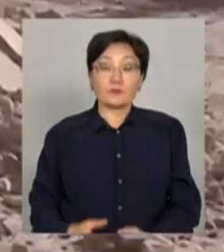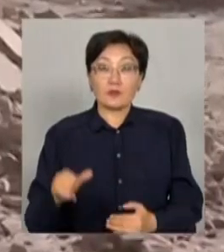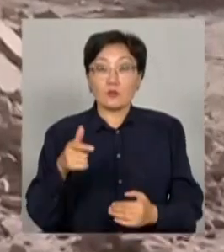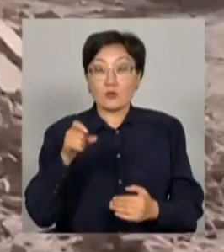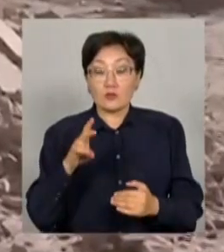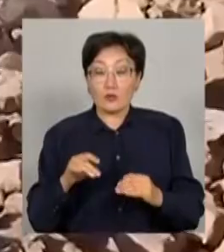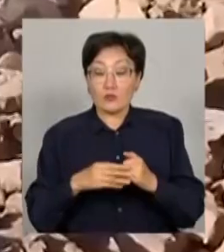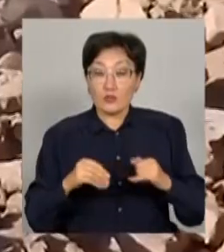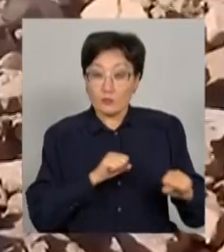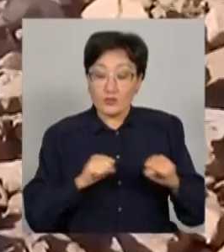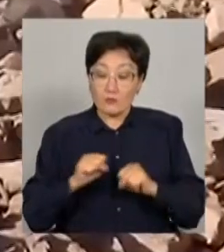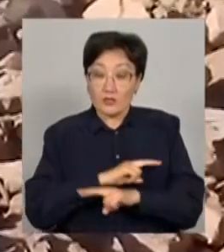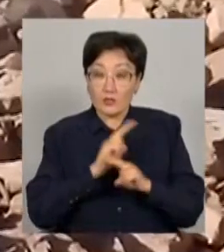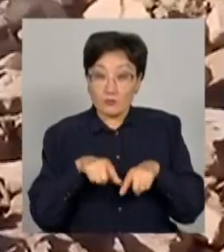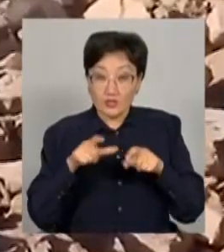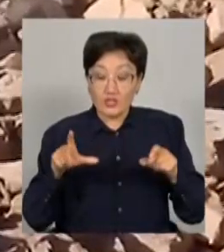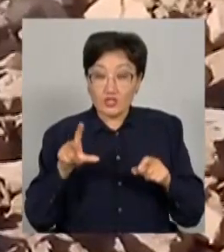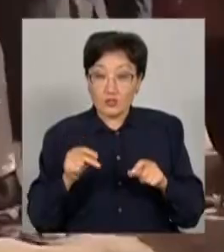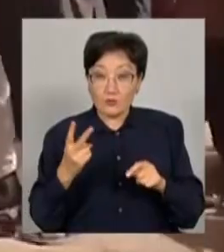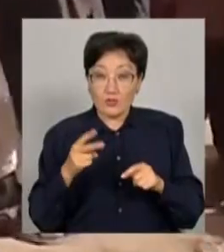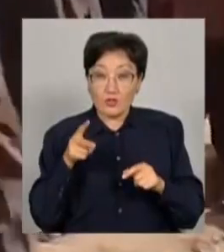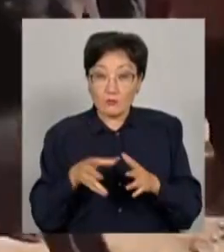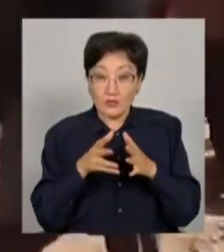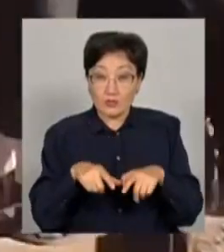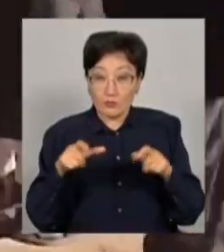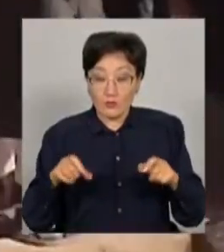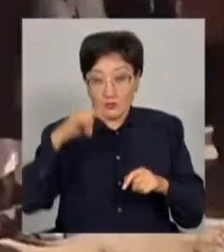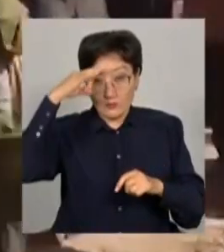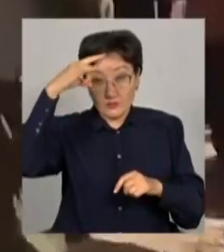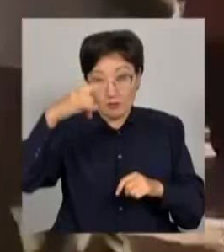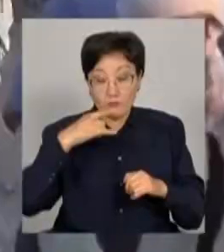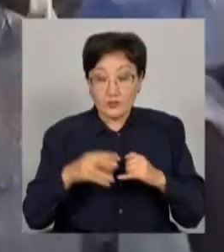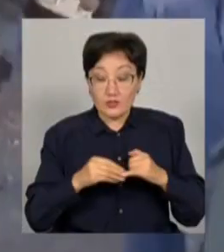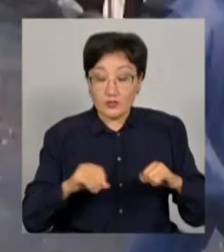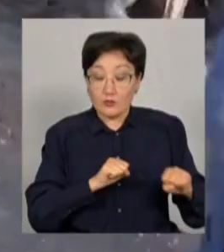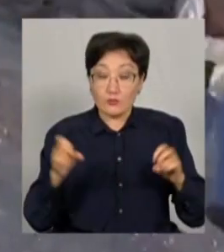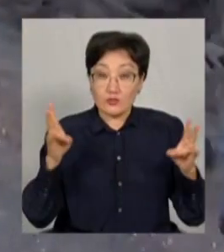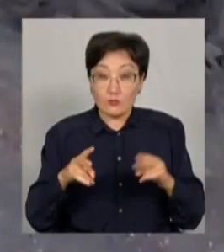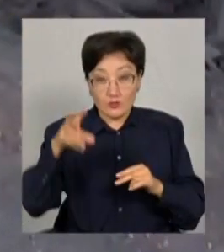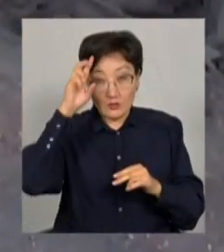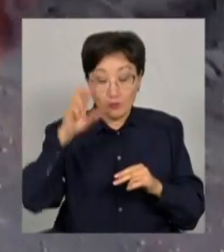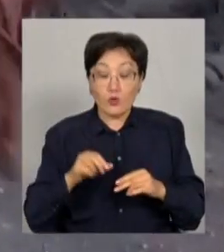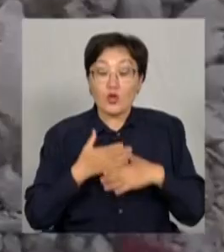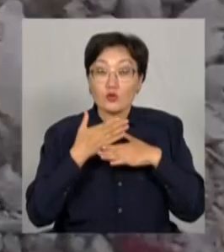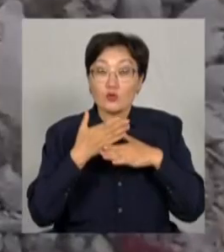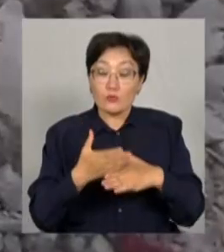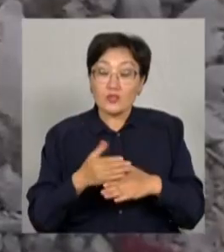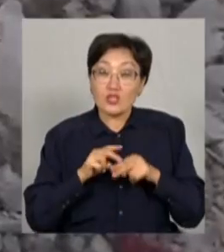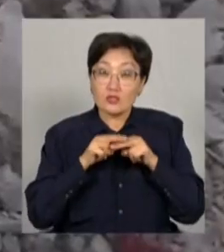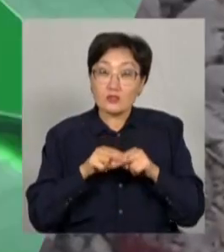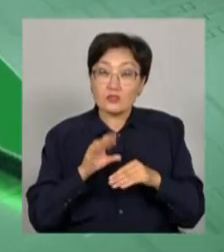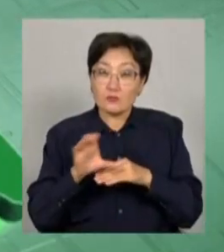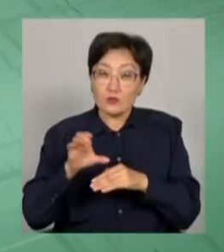Ауғанстанда жер сілкінісінен қаза тапқандар саны 2000-нан асты. Қазақстан зілзаладан зардап шеккен елге гуманитарлық көмек